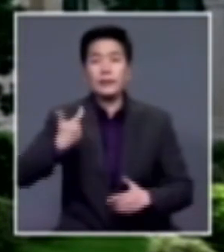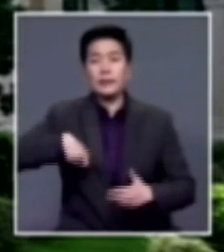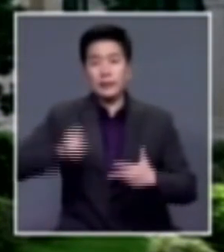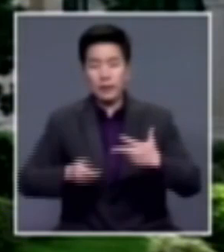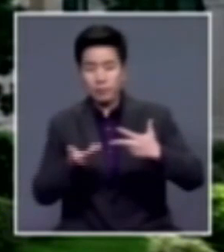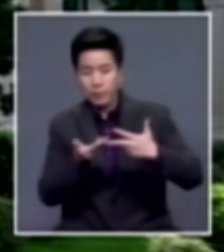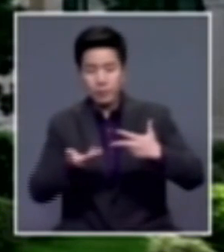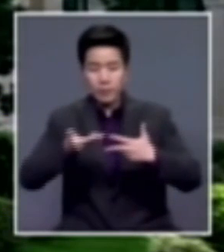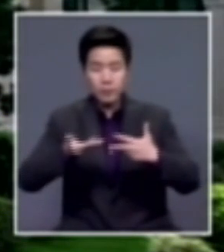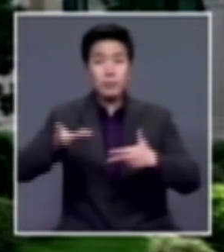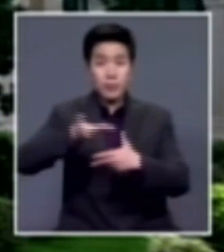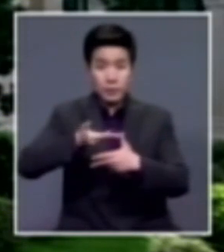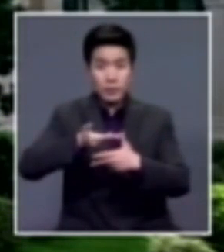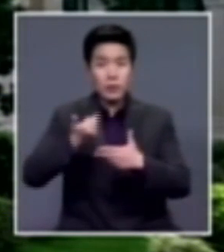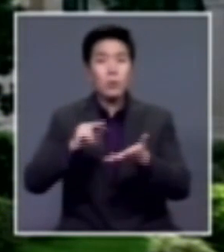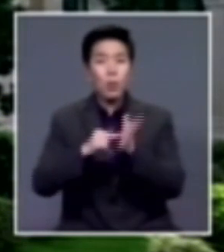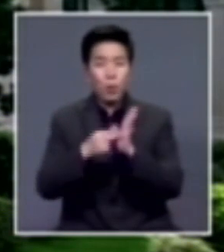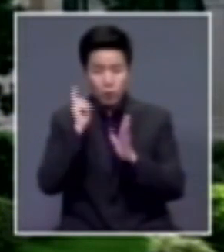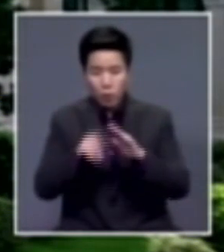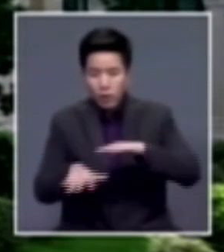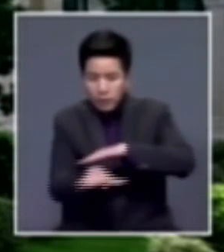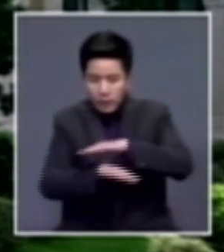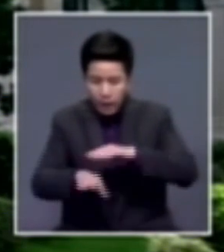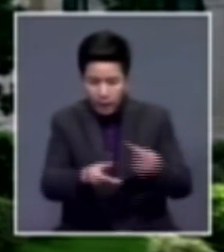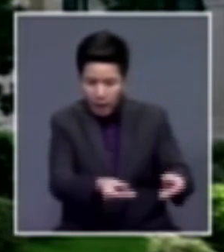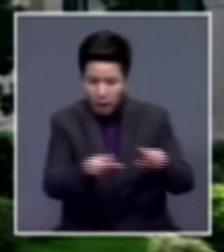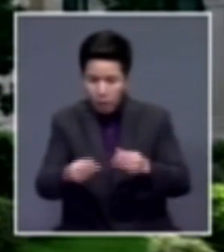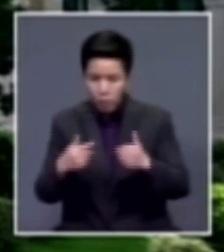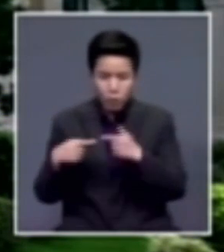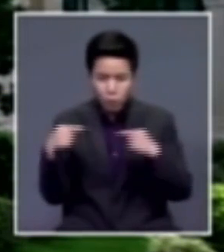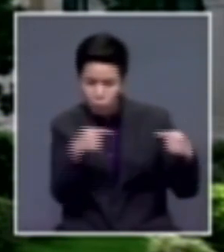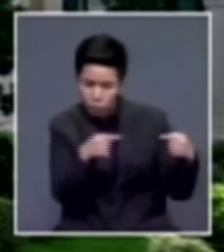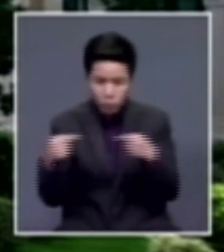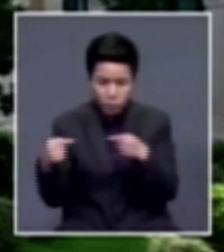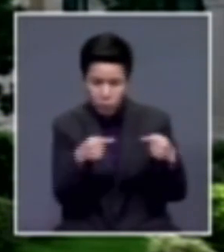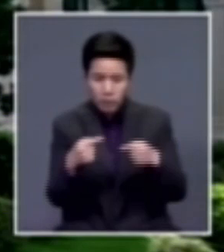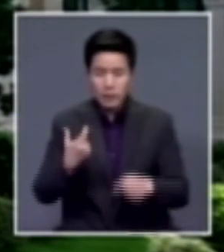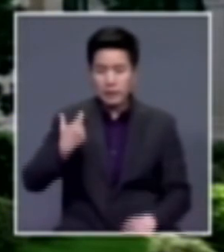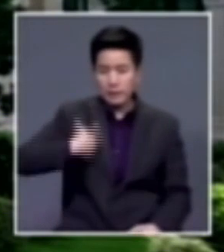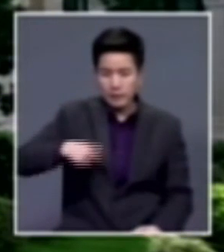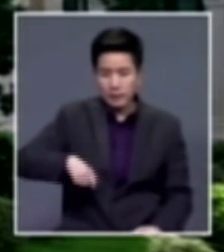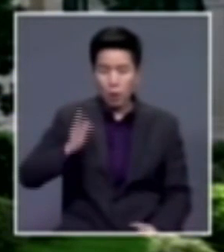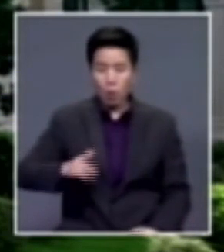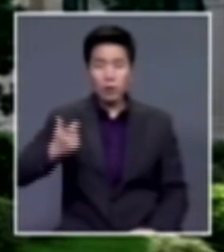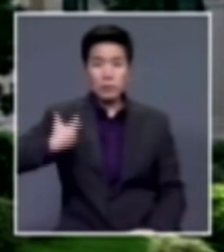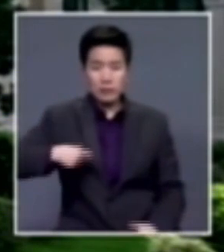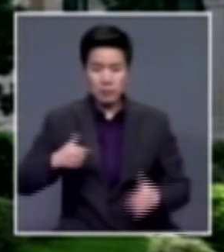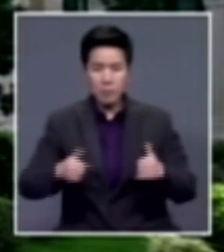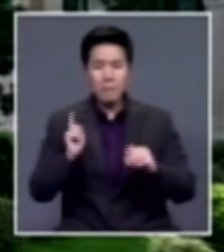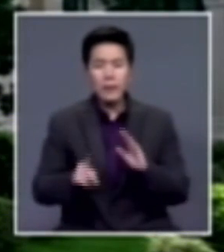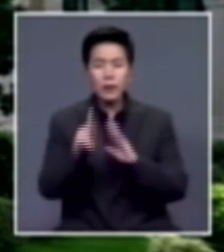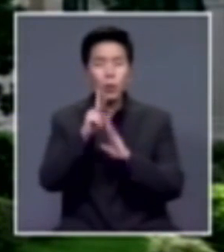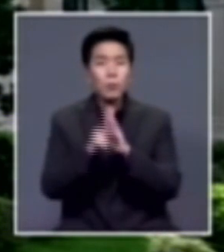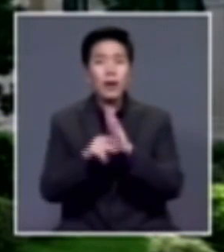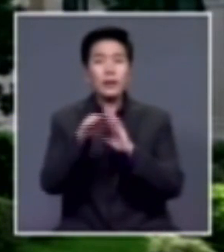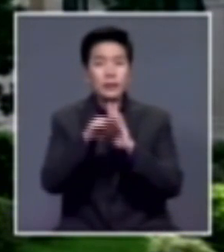าซึ่งเราก็ต้องว่ากันด้วยหลักฐานทั้งสิ้นมีการต่อสู้คดีนะครับอัยการทนายอันนั้นเป็นขั้นตอนทางกฎหมายนะ